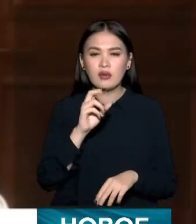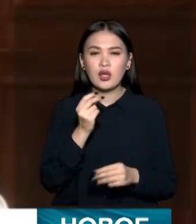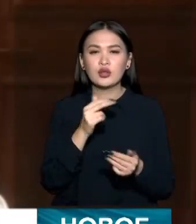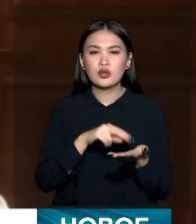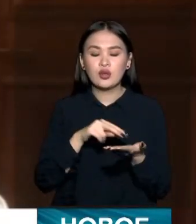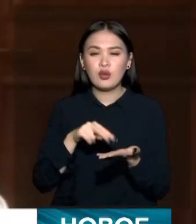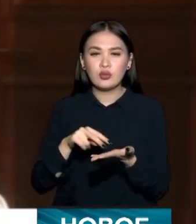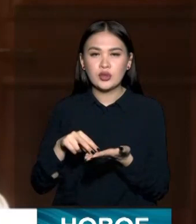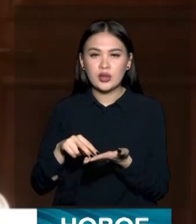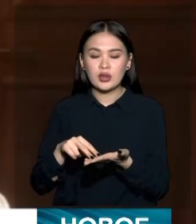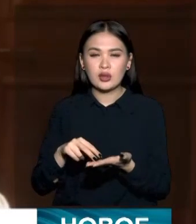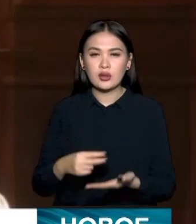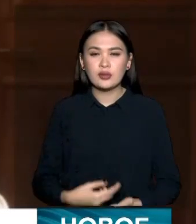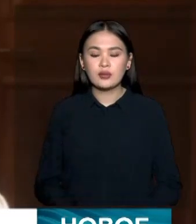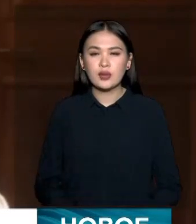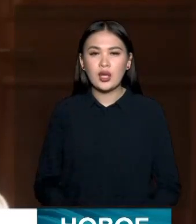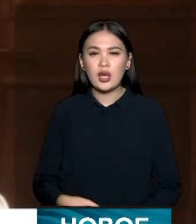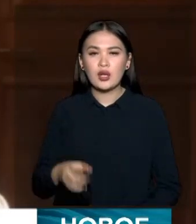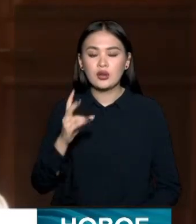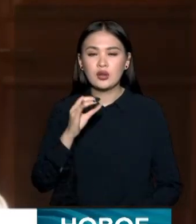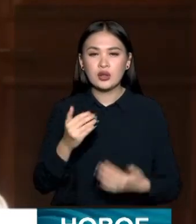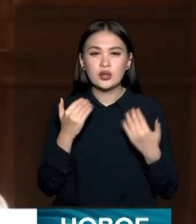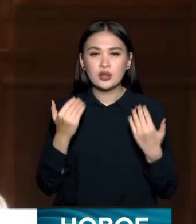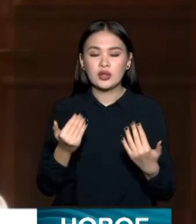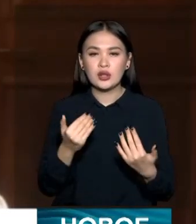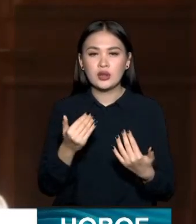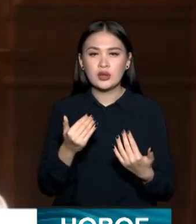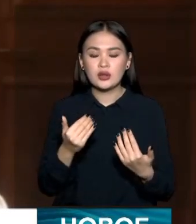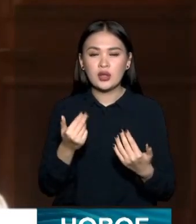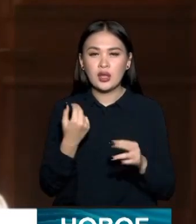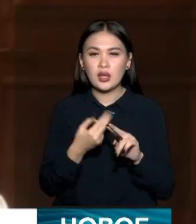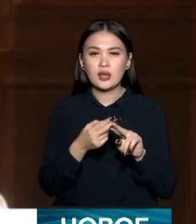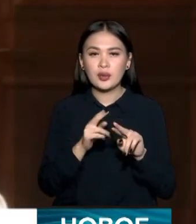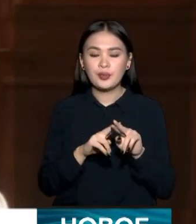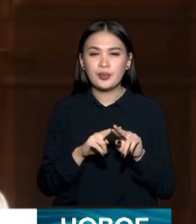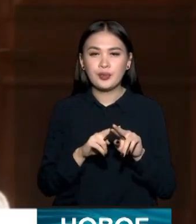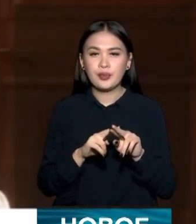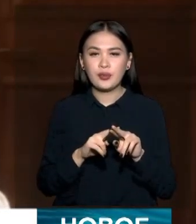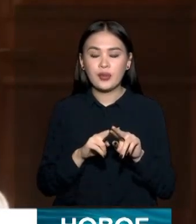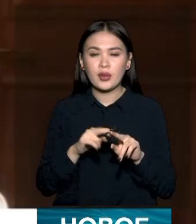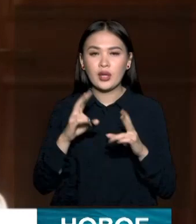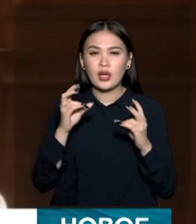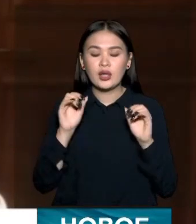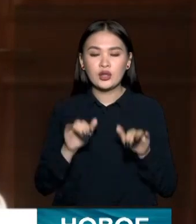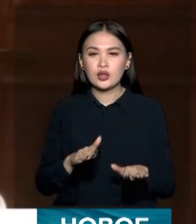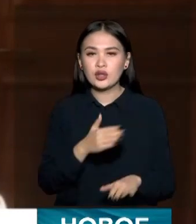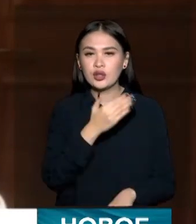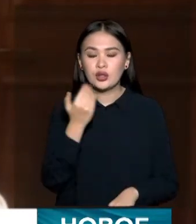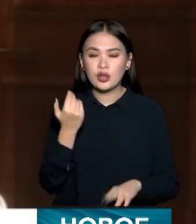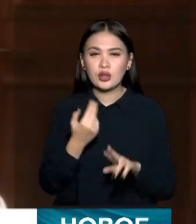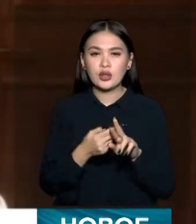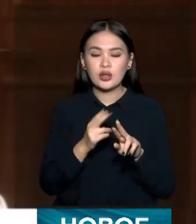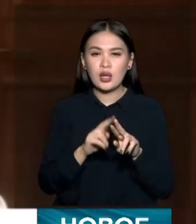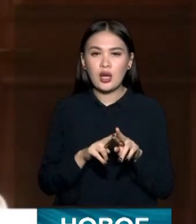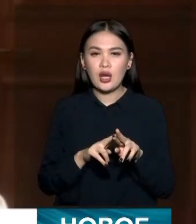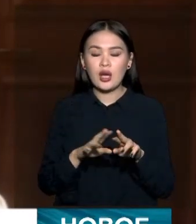денег определяет. В нашей ситуации сейчас Национальный банк, он имеет как бы неразрешимую задачу, но как